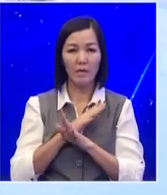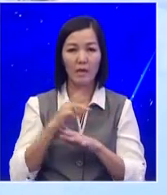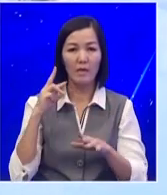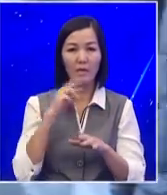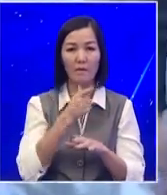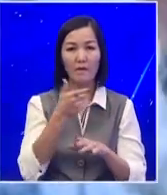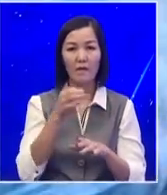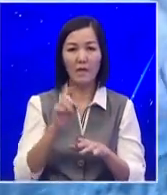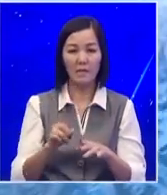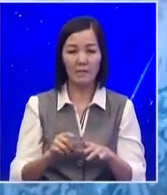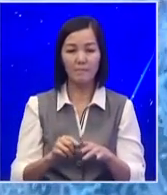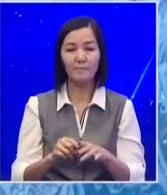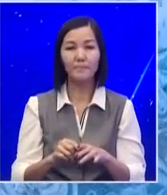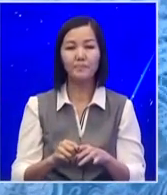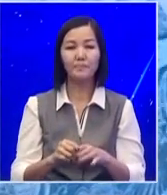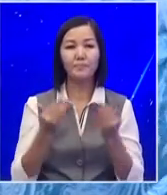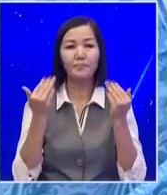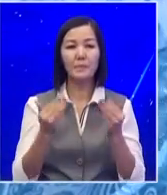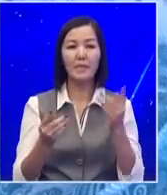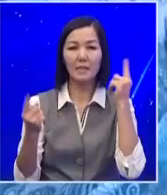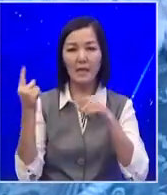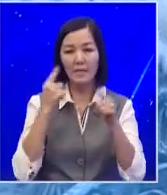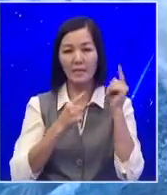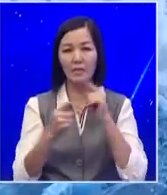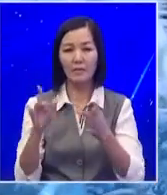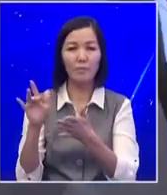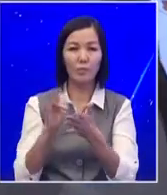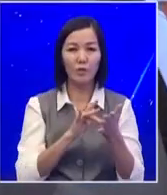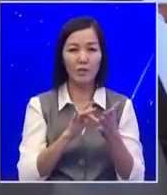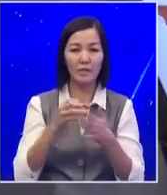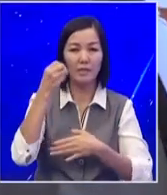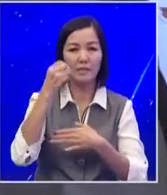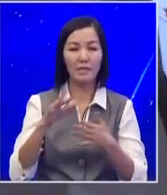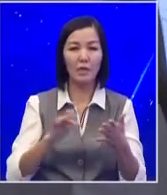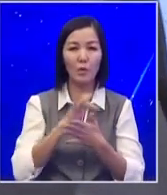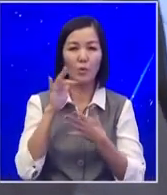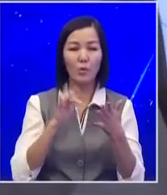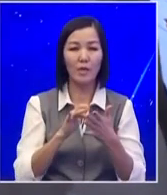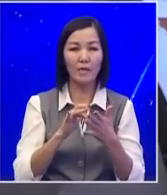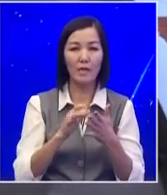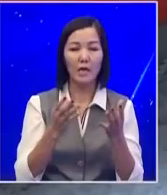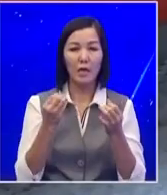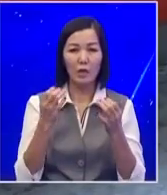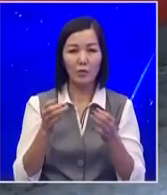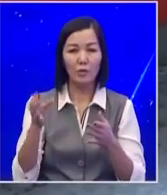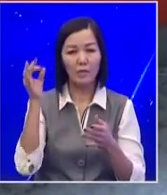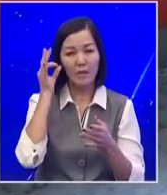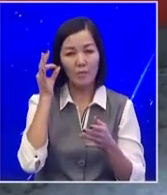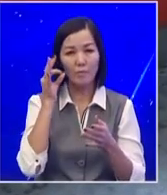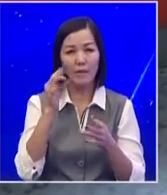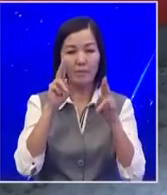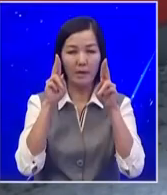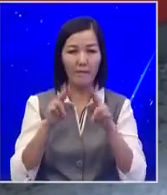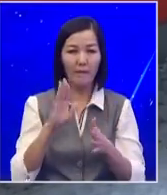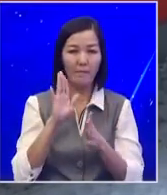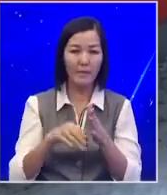угарным газом. На этом сказочные персонажи не закончили свое путешествие. В центре города Аясата и Акшакар еще раз напомнили населению о правилах